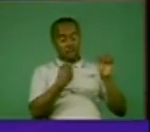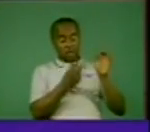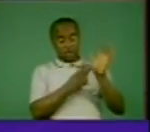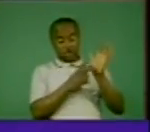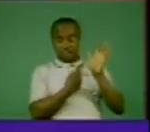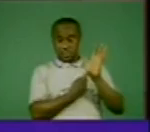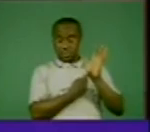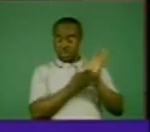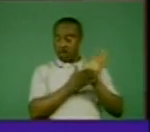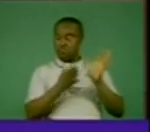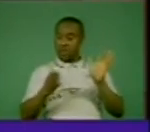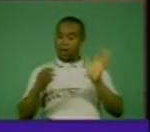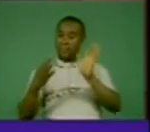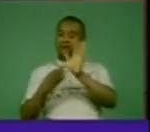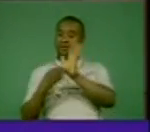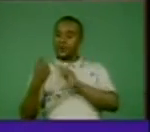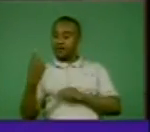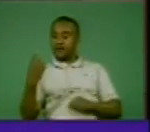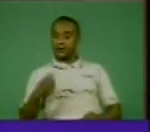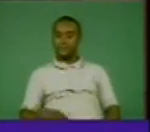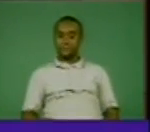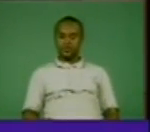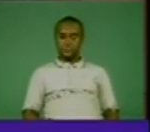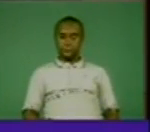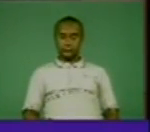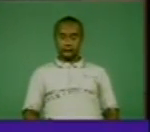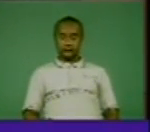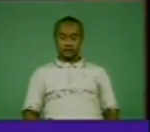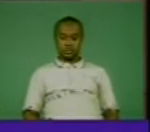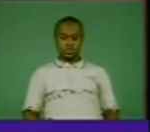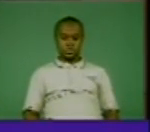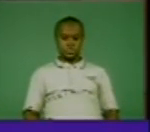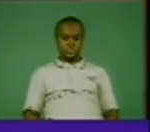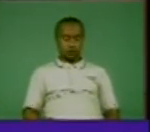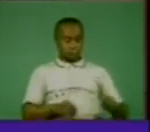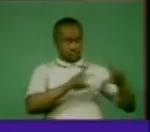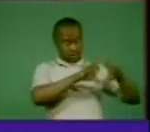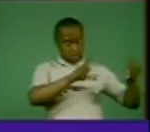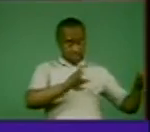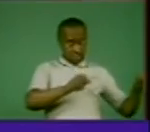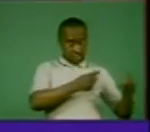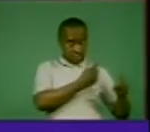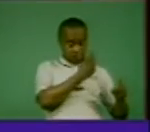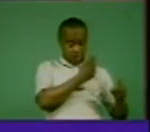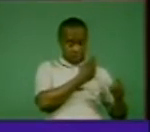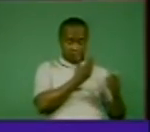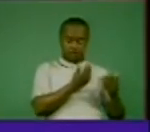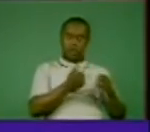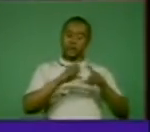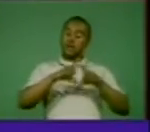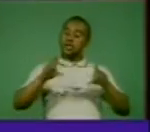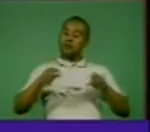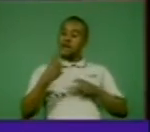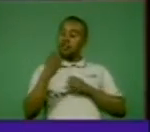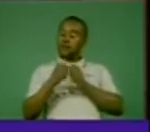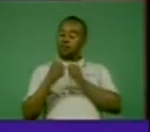ya 81. Ibara ya 100 na ibara ya 119 zilikuwa zina